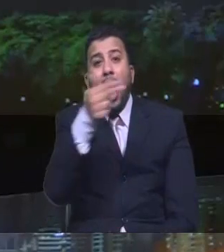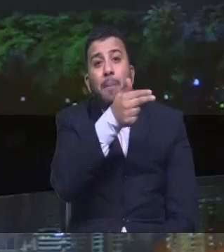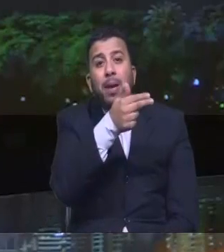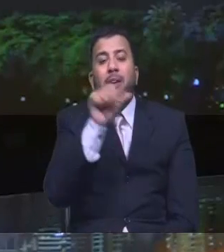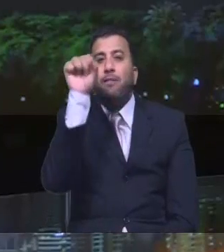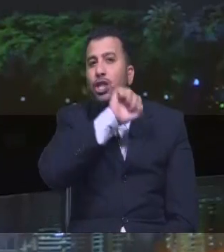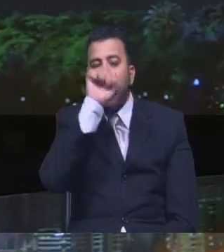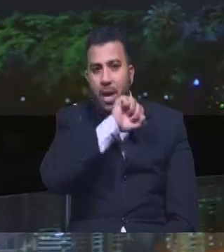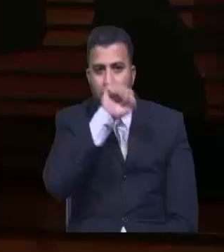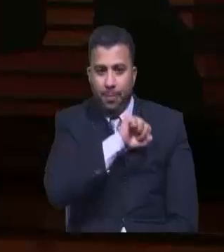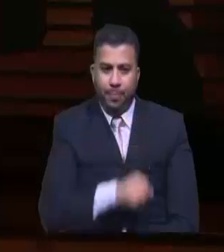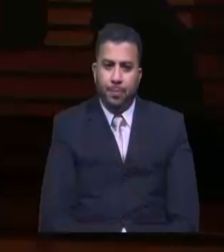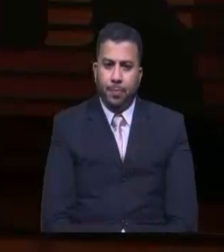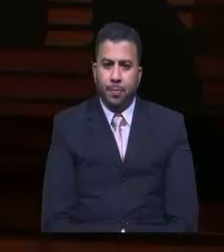الشارقة.